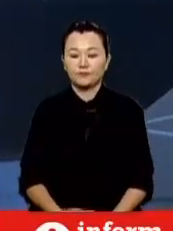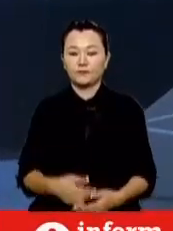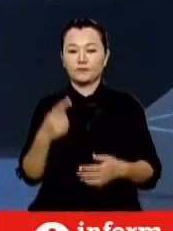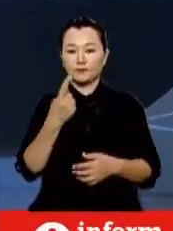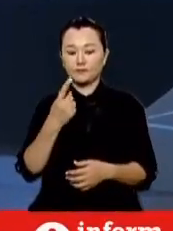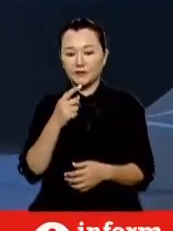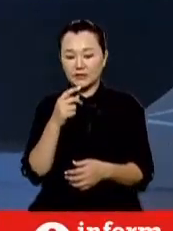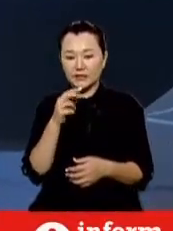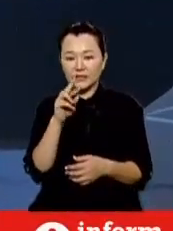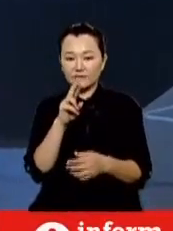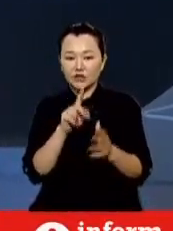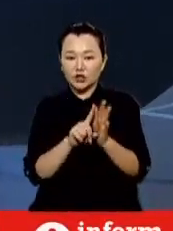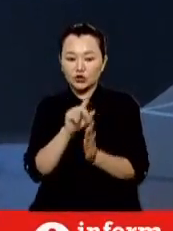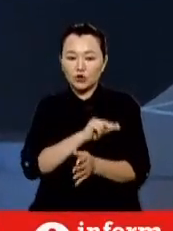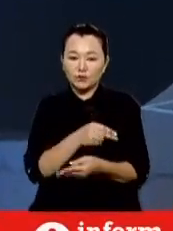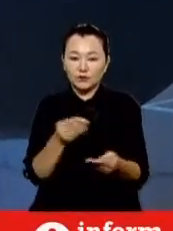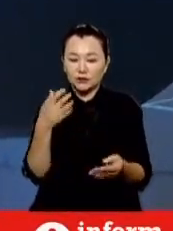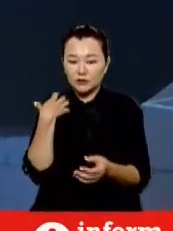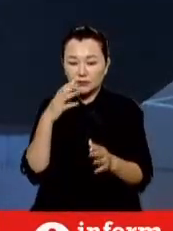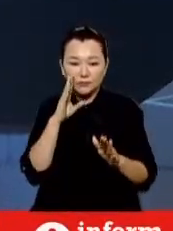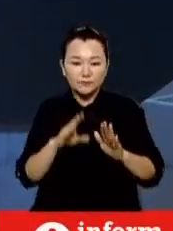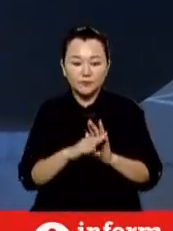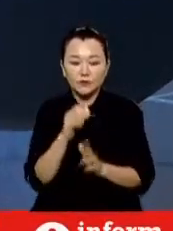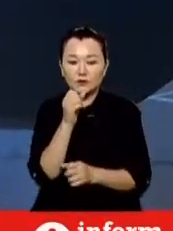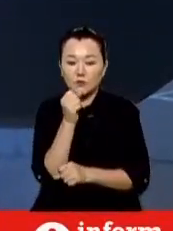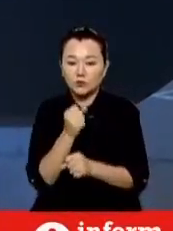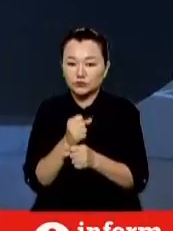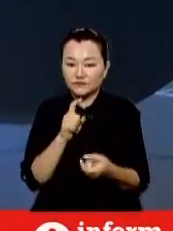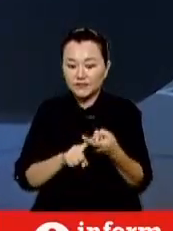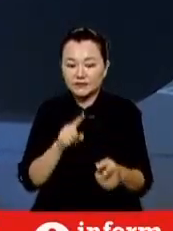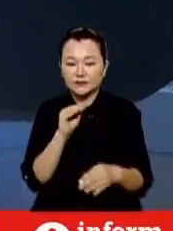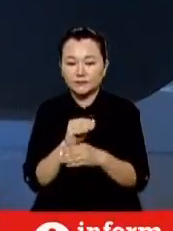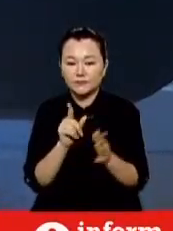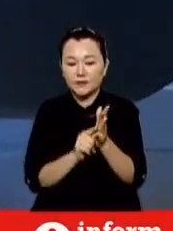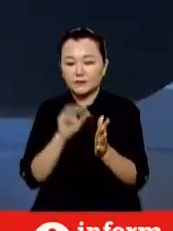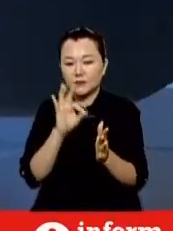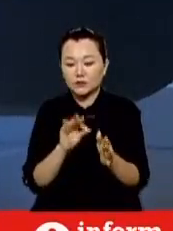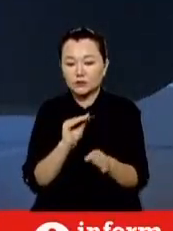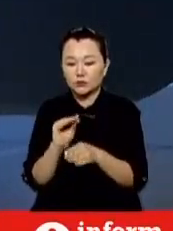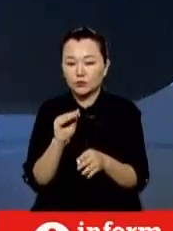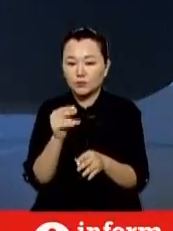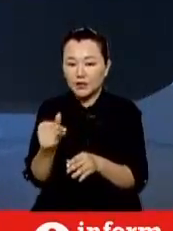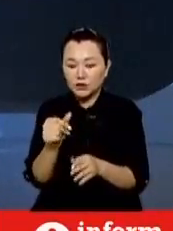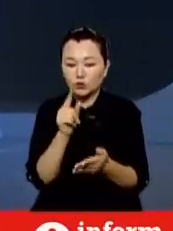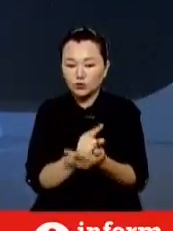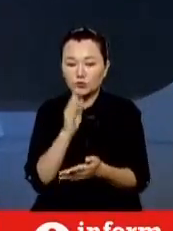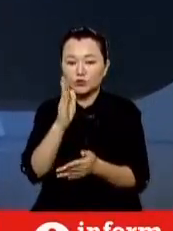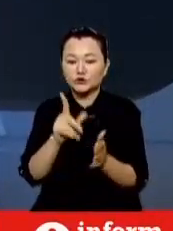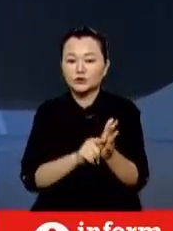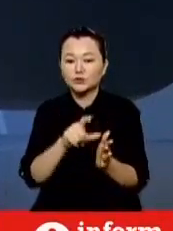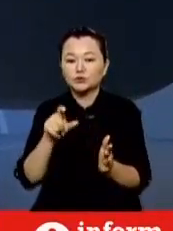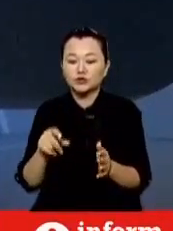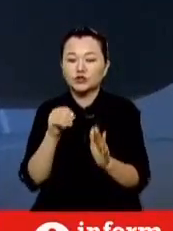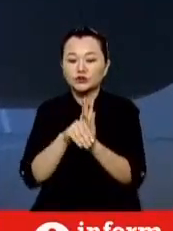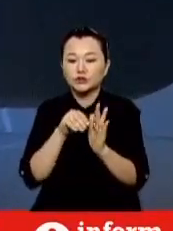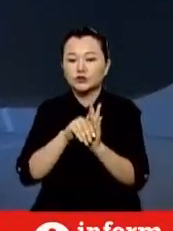Birinci қаңтардан бастап жұмыс берушілер қол астындағы қызметкерлер үшін қосымша зейнетақы жарнасын төлеу қажет. Сол арқылы болашақ зейнеткерлердің